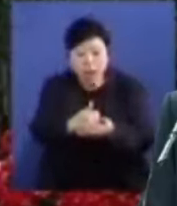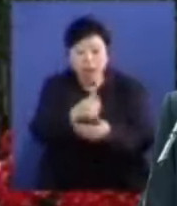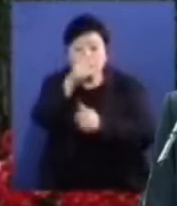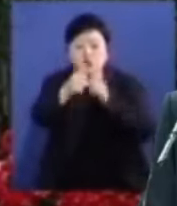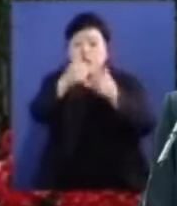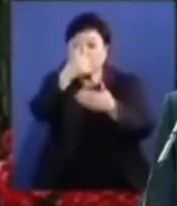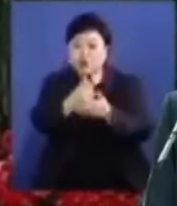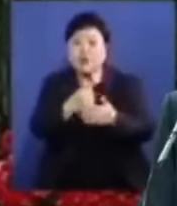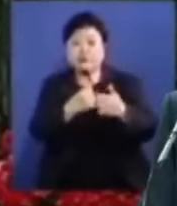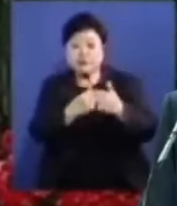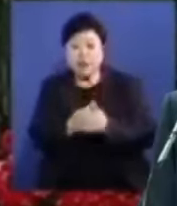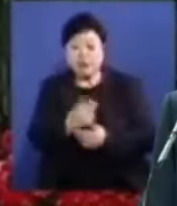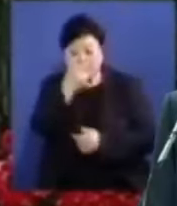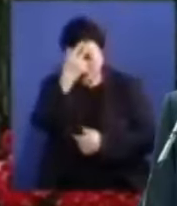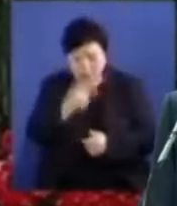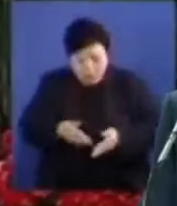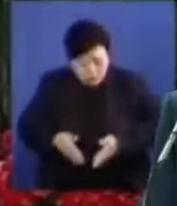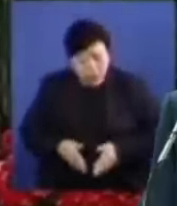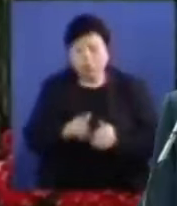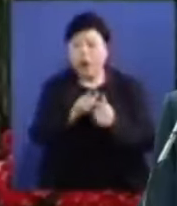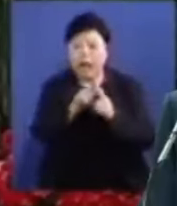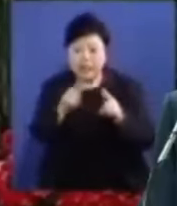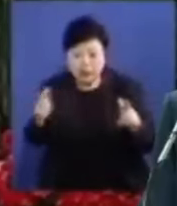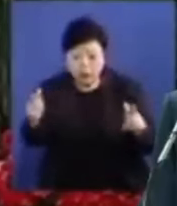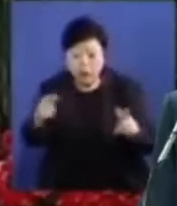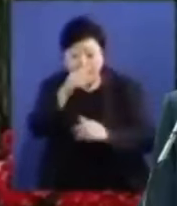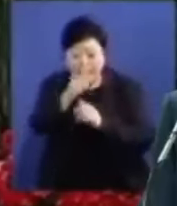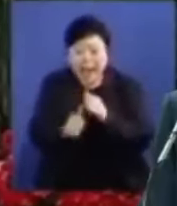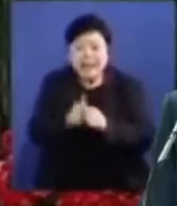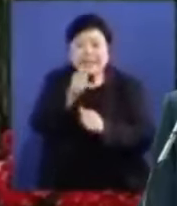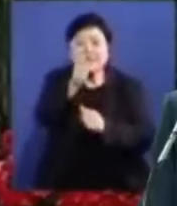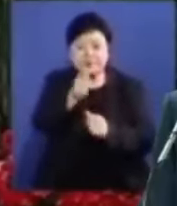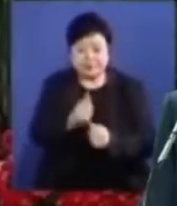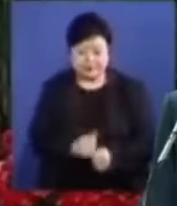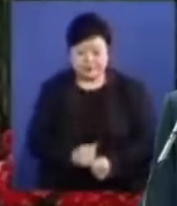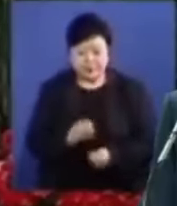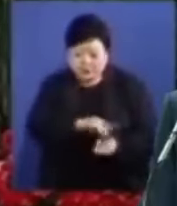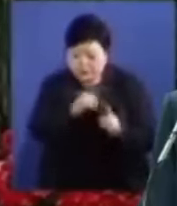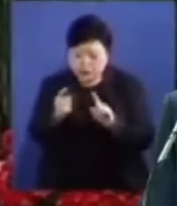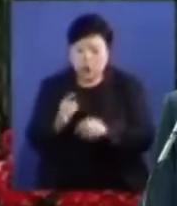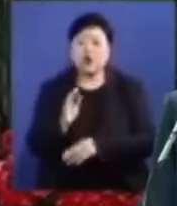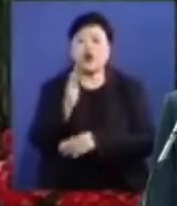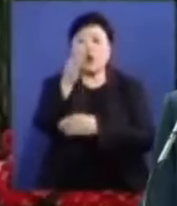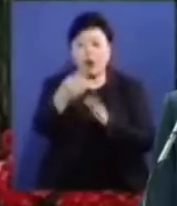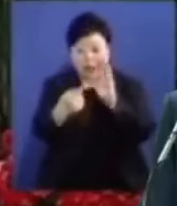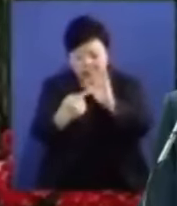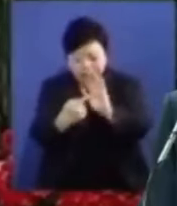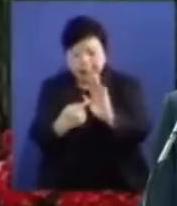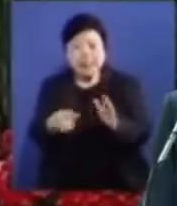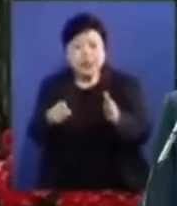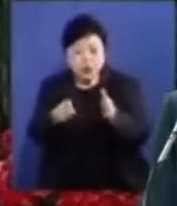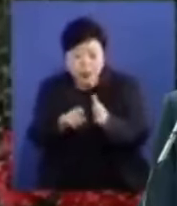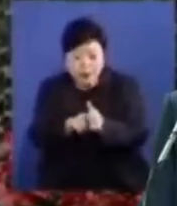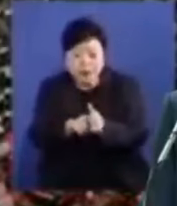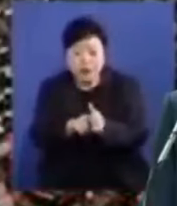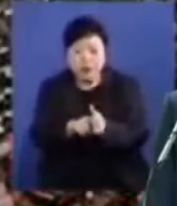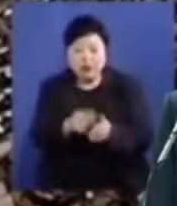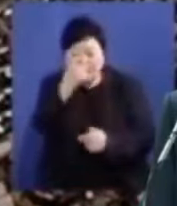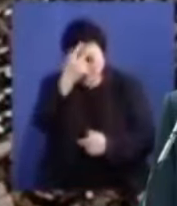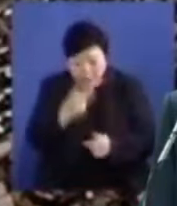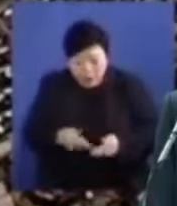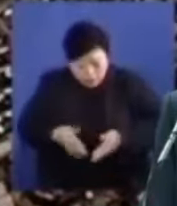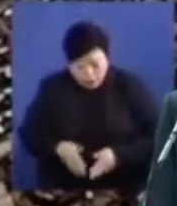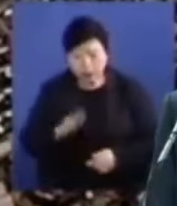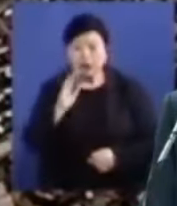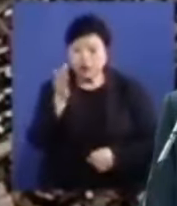조상의 죄로 인하여 맹인으로 태어난 것이 아니라 하나님의 치료의 영광이 나타나기 위하여 맹인으로